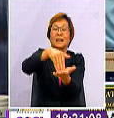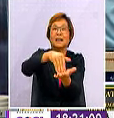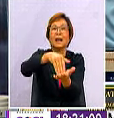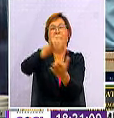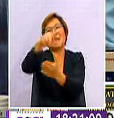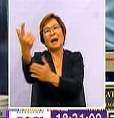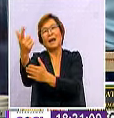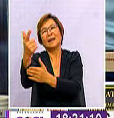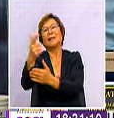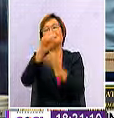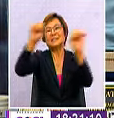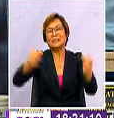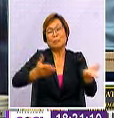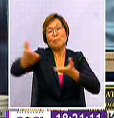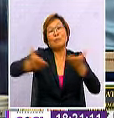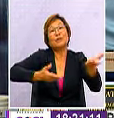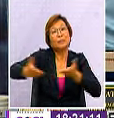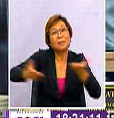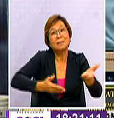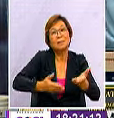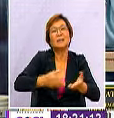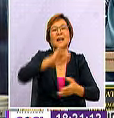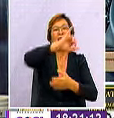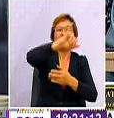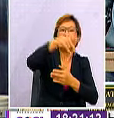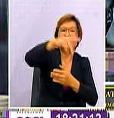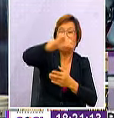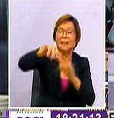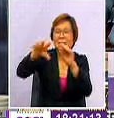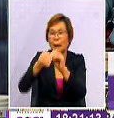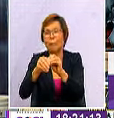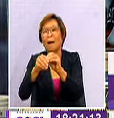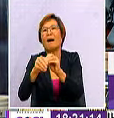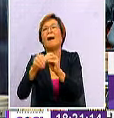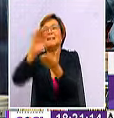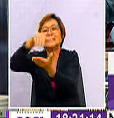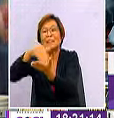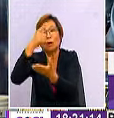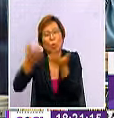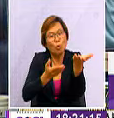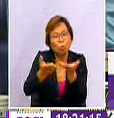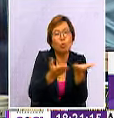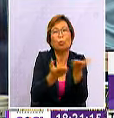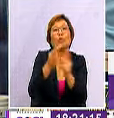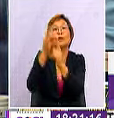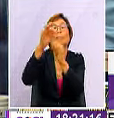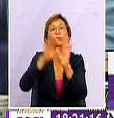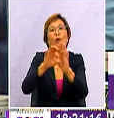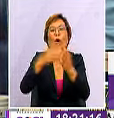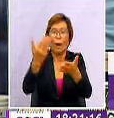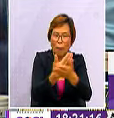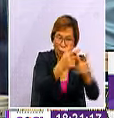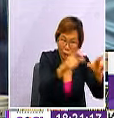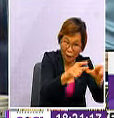alternatif sistem penyampaian. Jabatan Pengangkutan Jalan akan menambah bilangan kios untuk beberapa perkhidmatan utama seperti